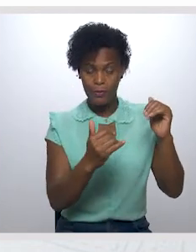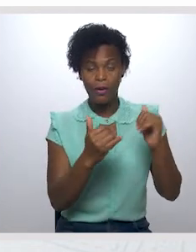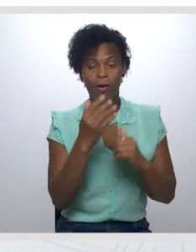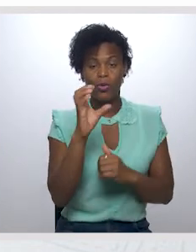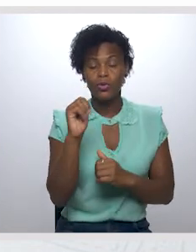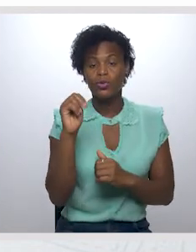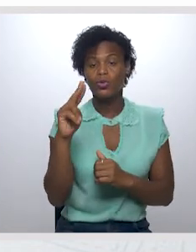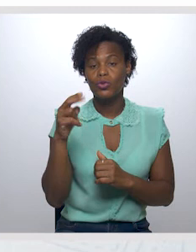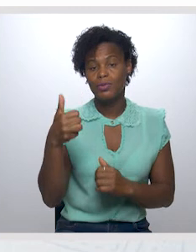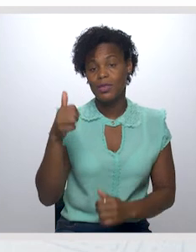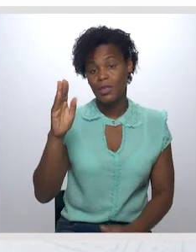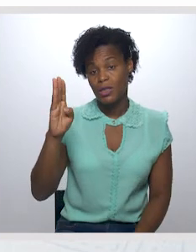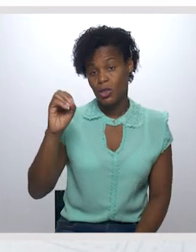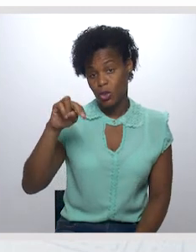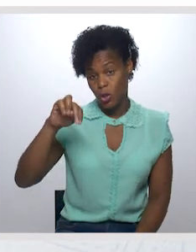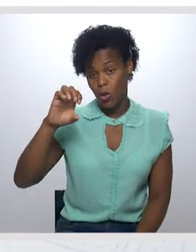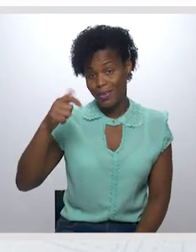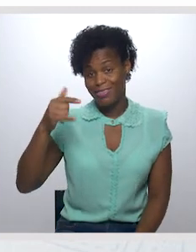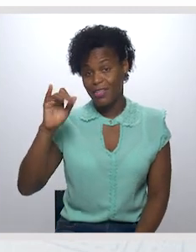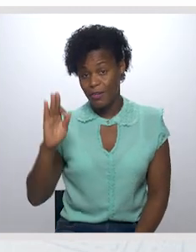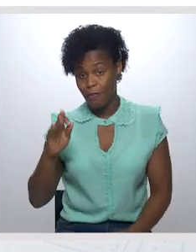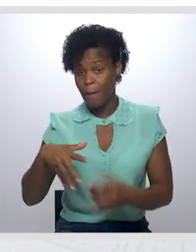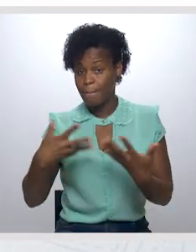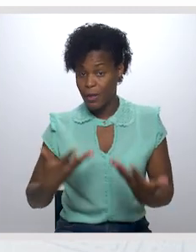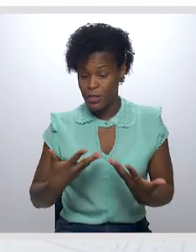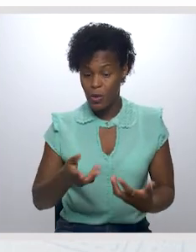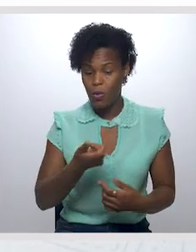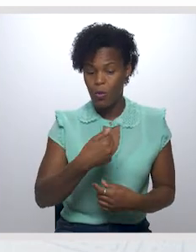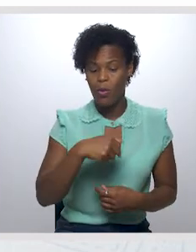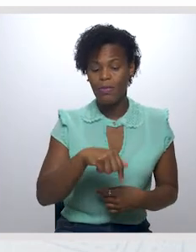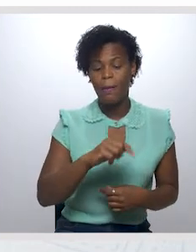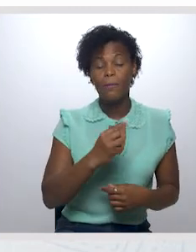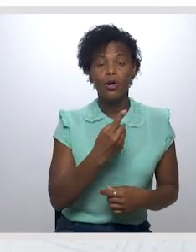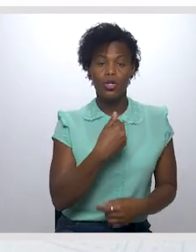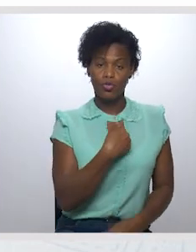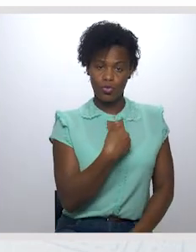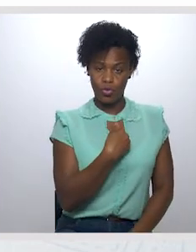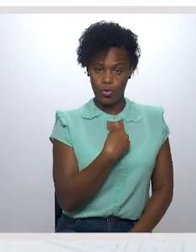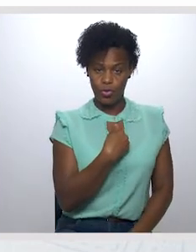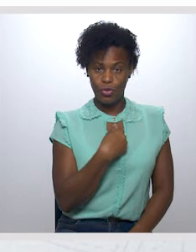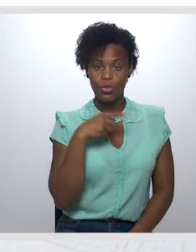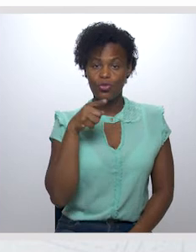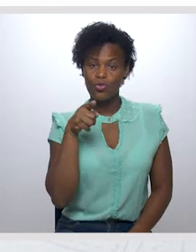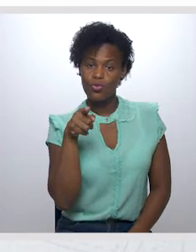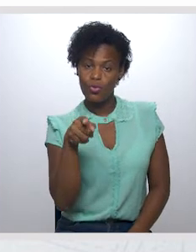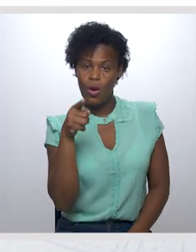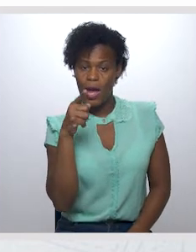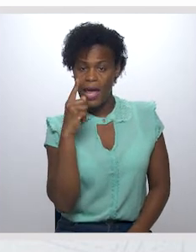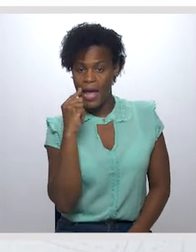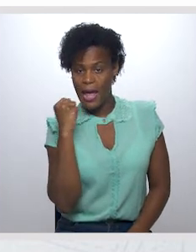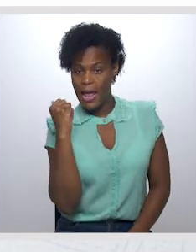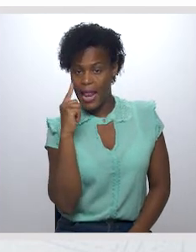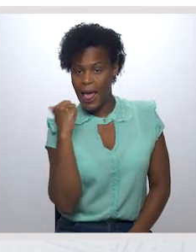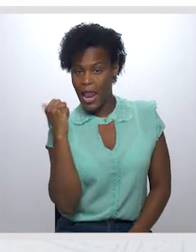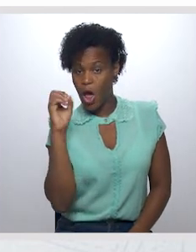au subjonctif présent, on prend pour je, tu,